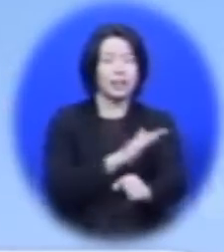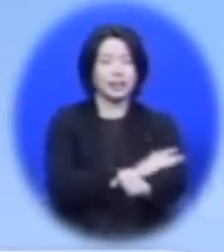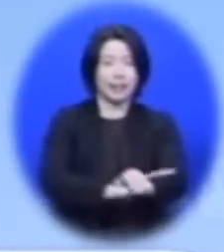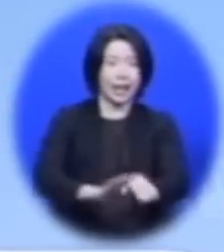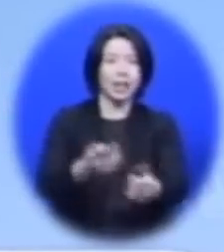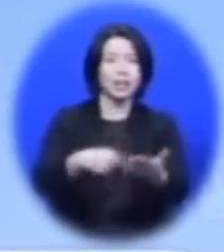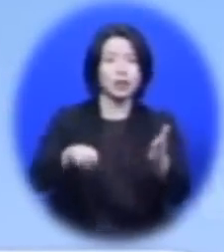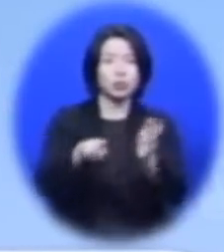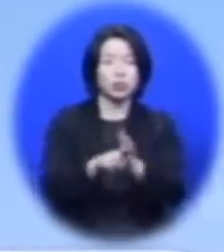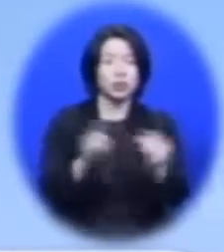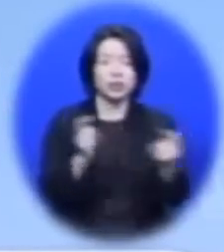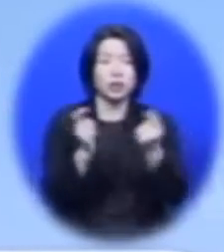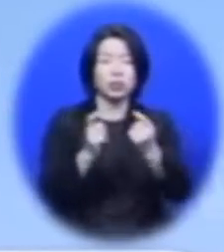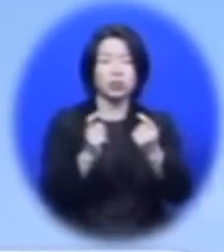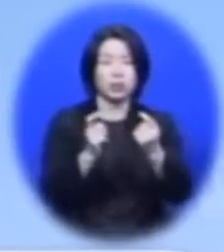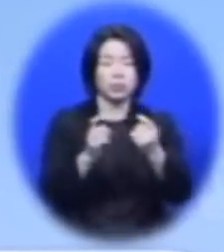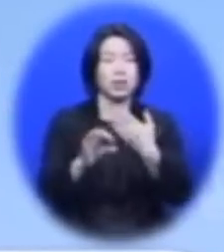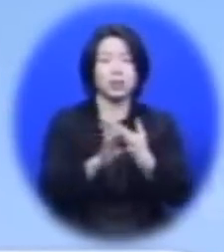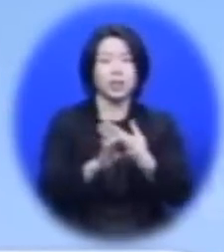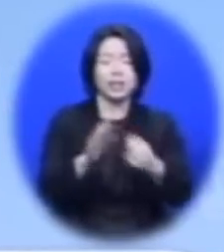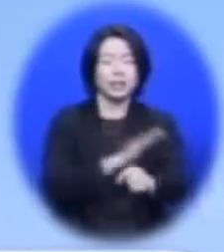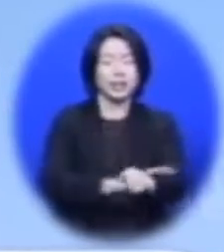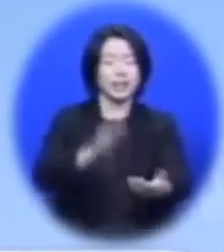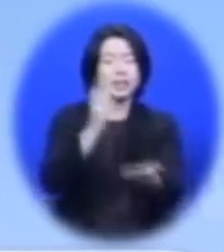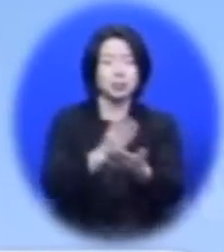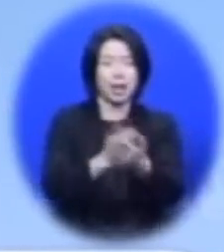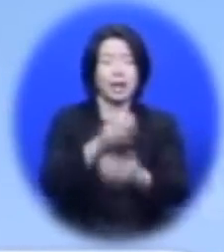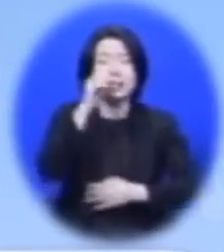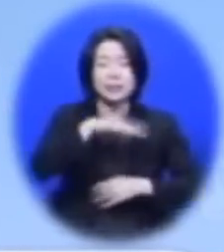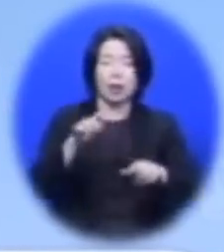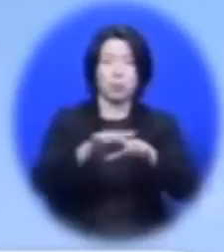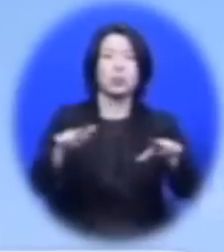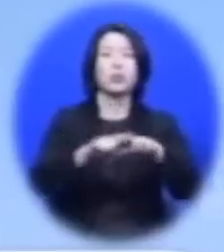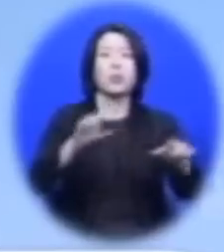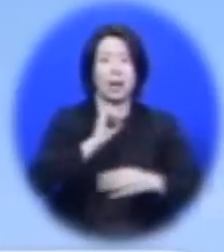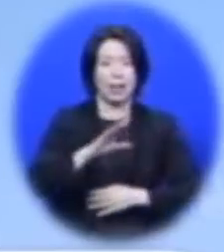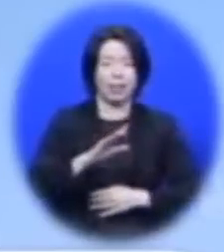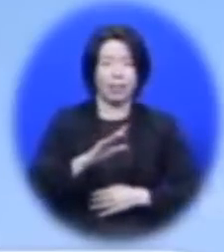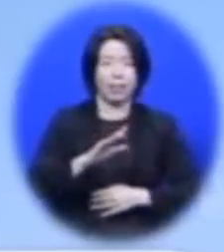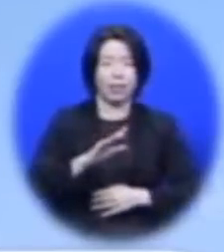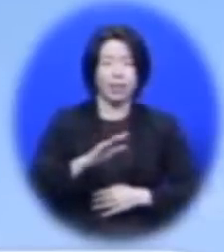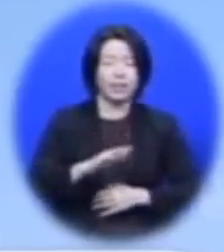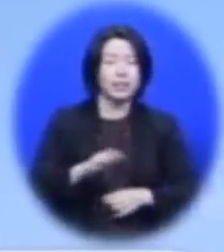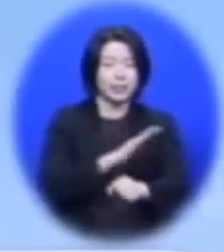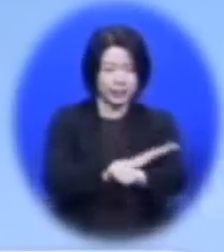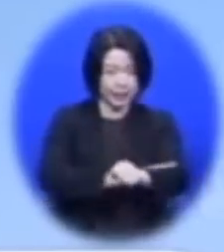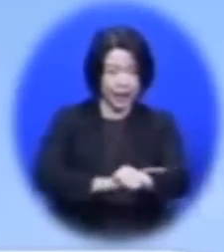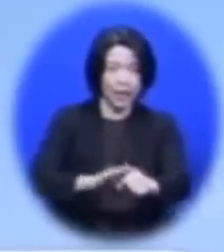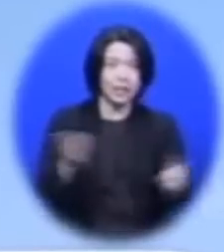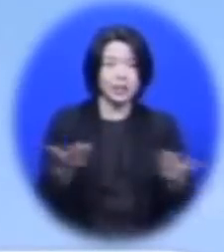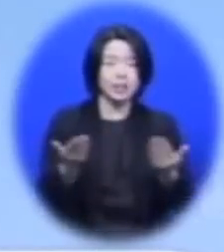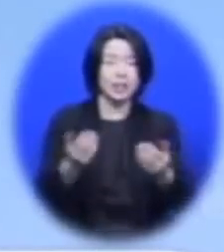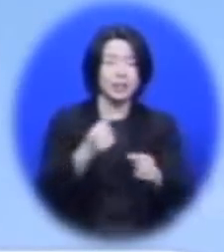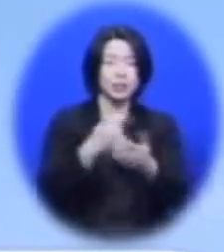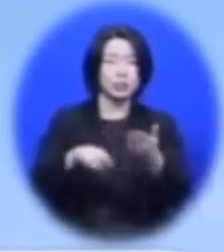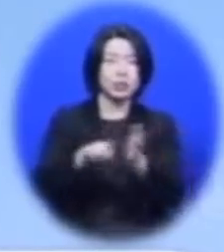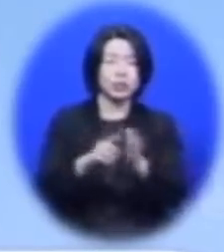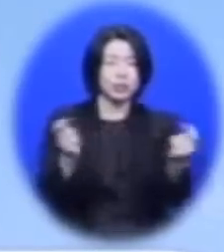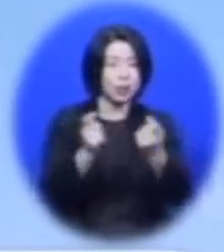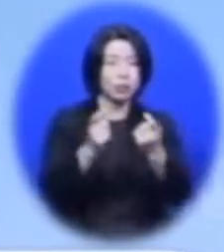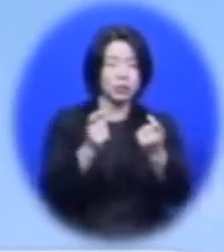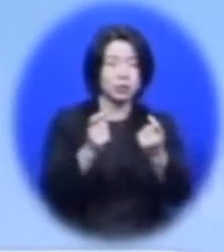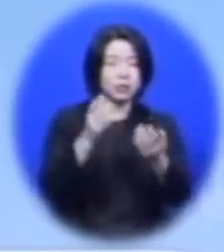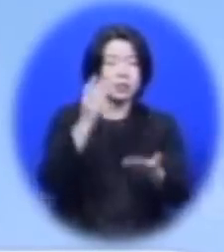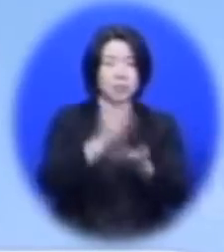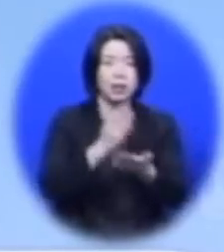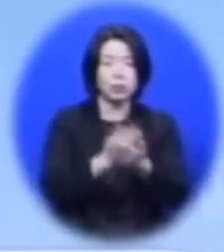잘하려고 싸우려면 잘하지 말자. 그냥 보통만 하자. 보통만. 잘하려고 싸울 바에야 그냥 보통만 하고